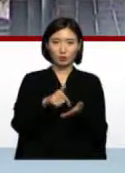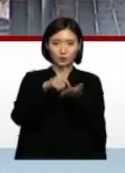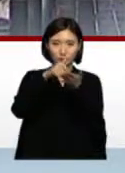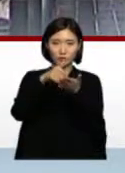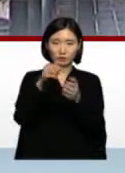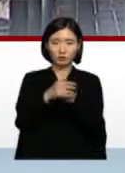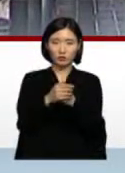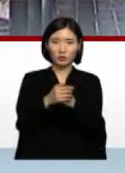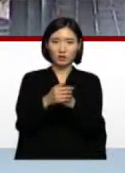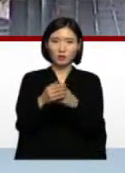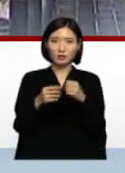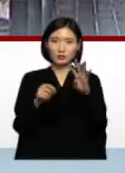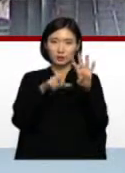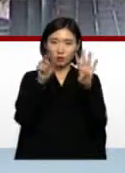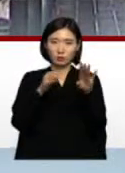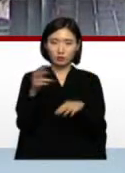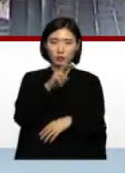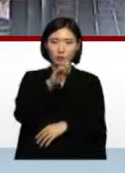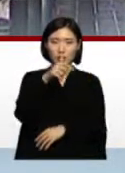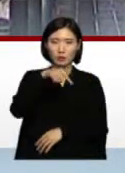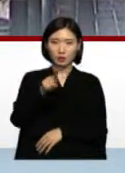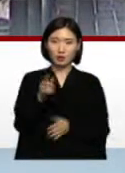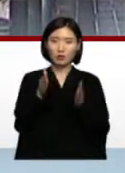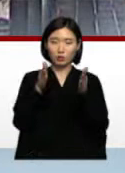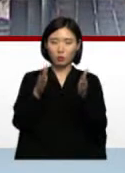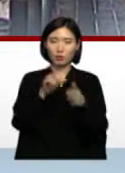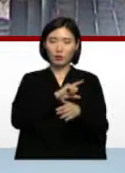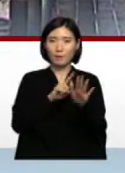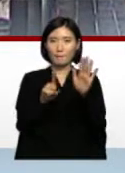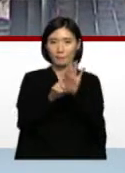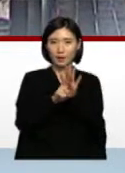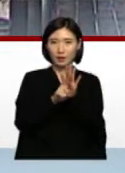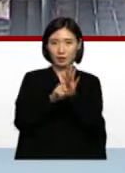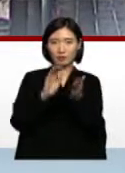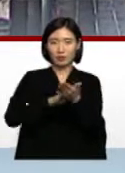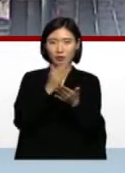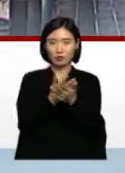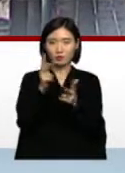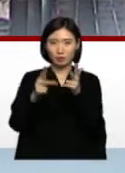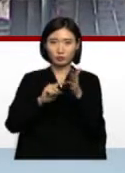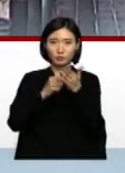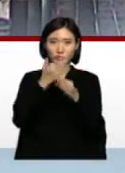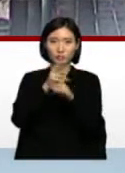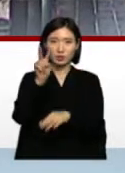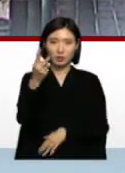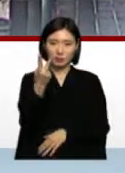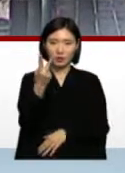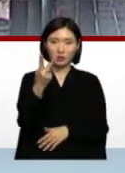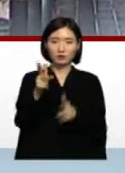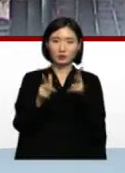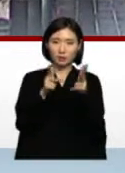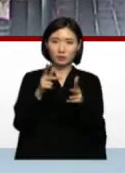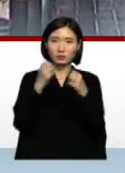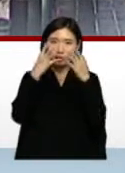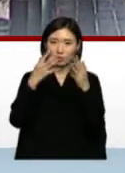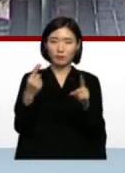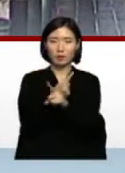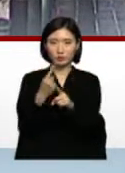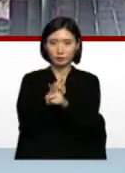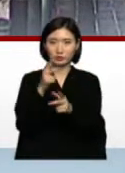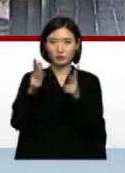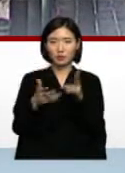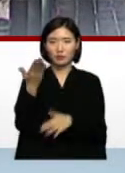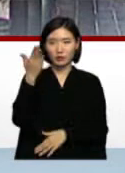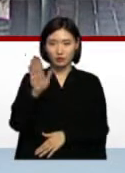광진구는 지난 4월부터 밀가루 간판 개선 사업을 재추진 중입니다. 200여 개 업체의 간판을 새 간판으로 바꾸는